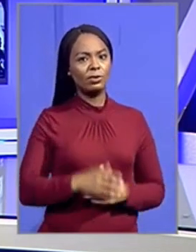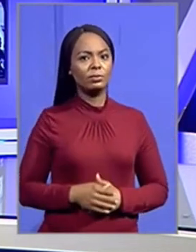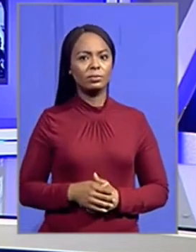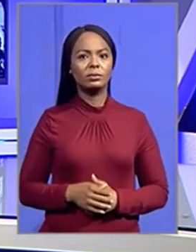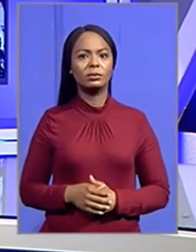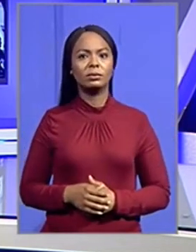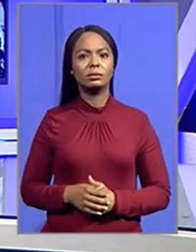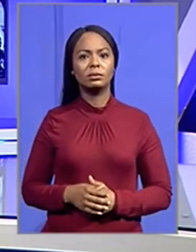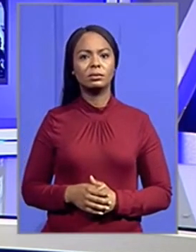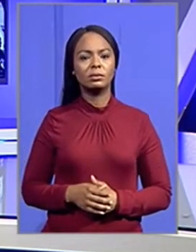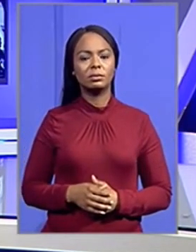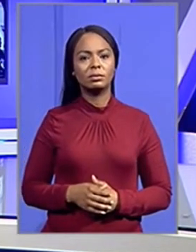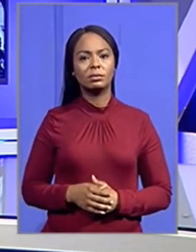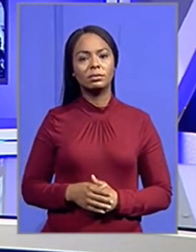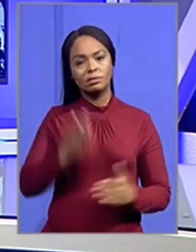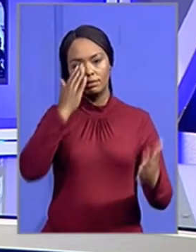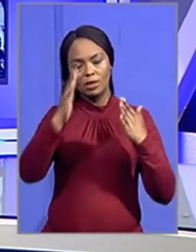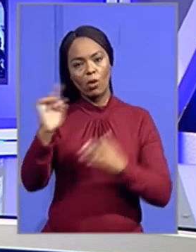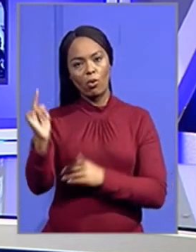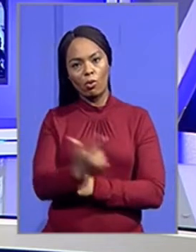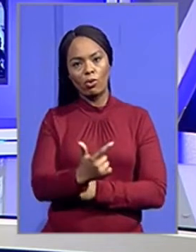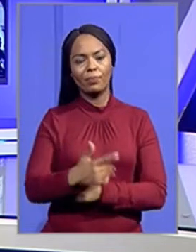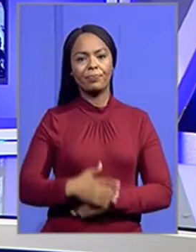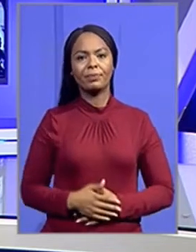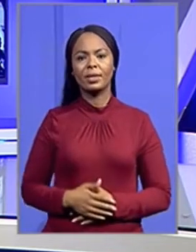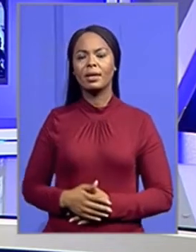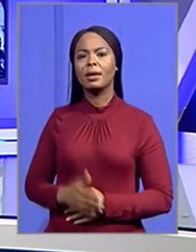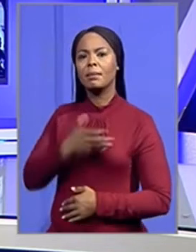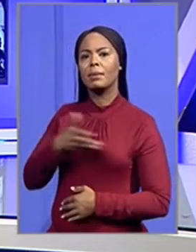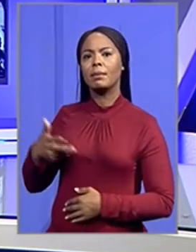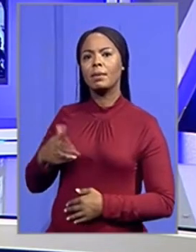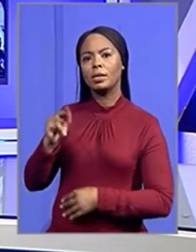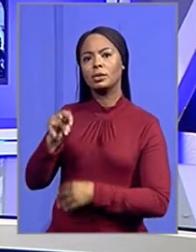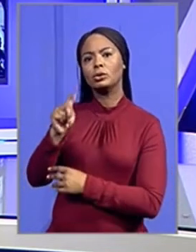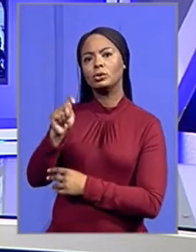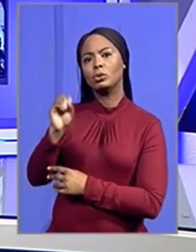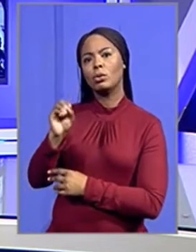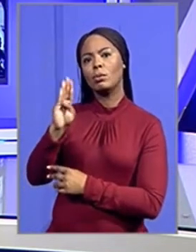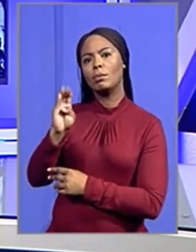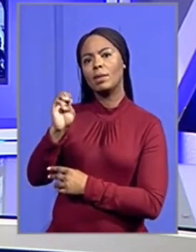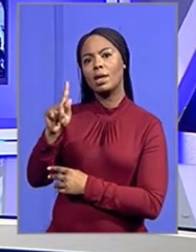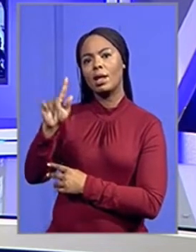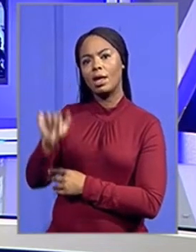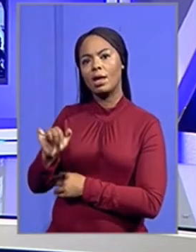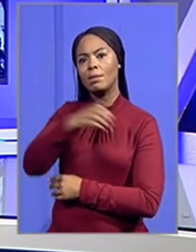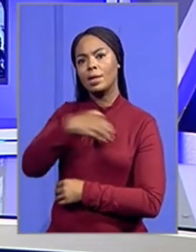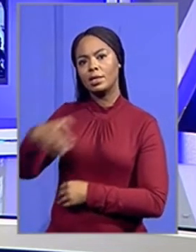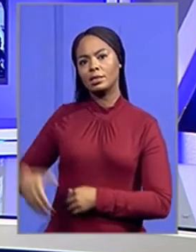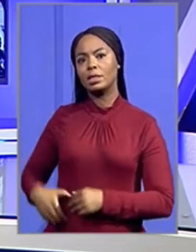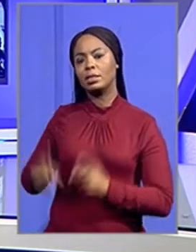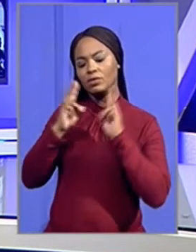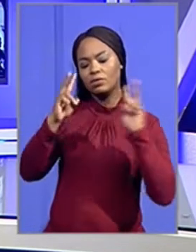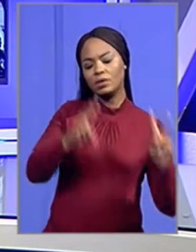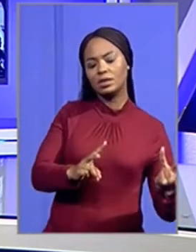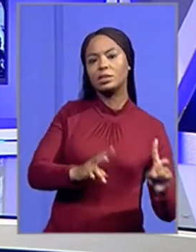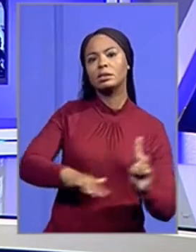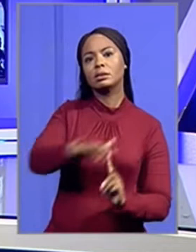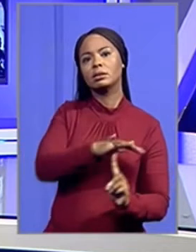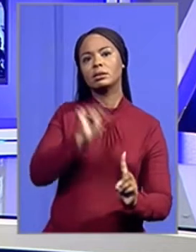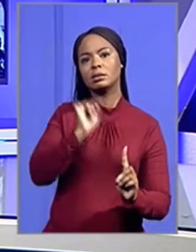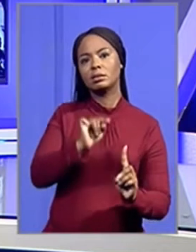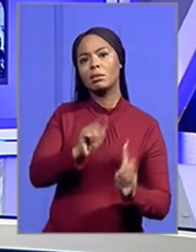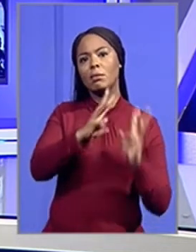mamedi ba gao Mentombela mo presidente o etela province kana go baagi kwa masepaleng wa Mangaung ba ngongoregang ka tlhaelo